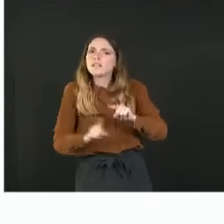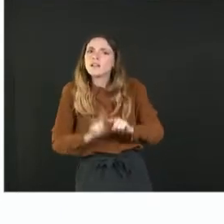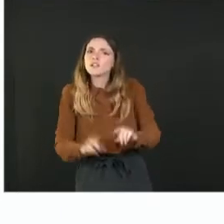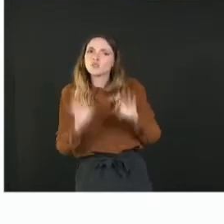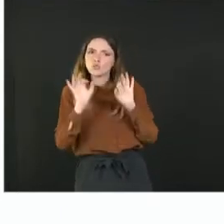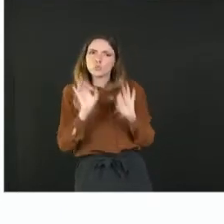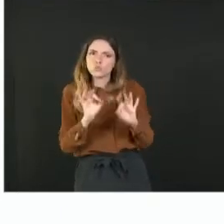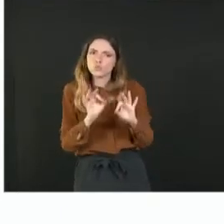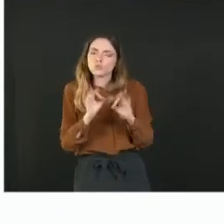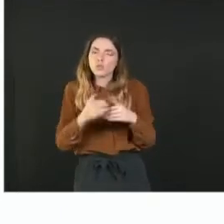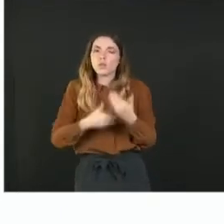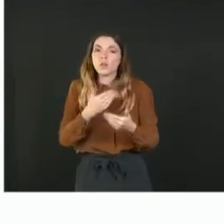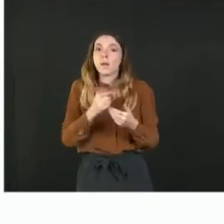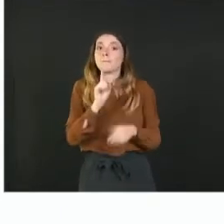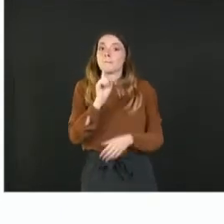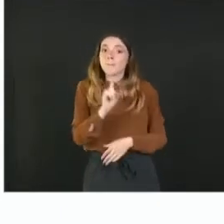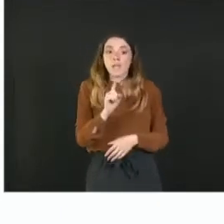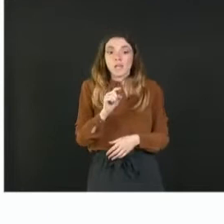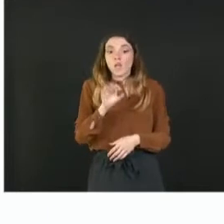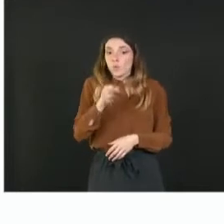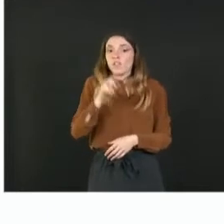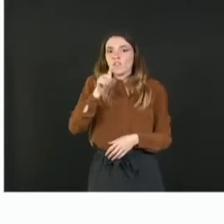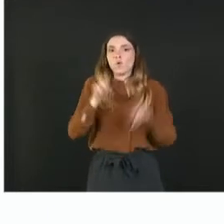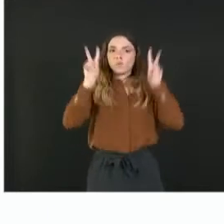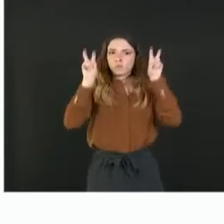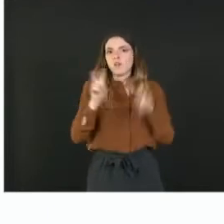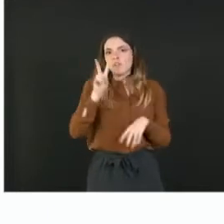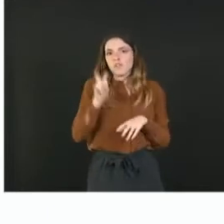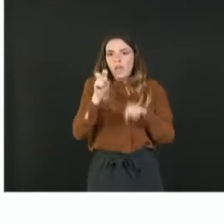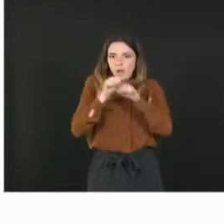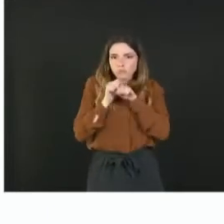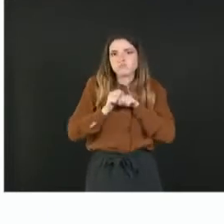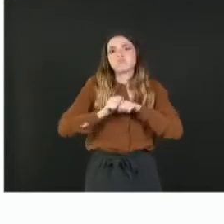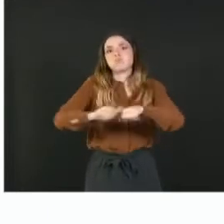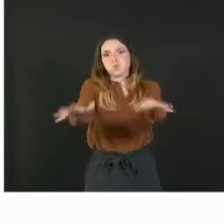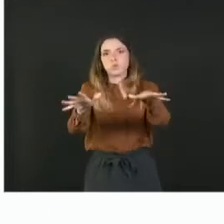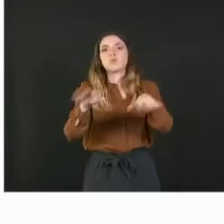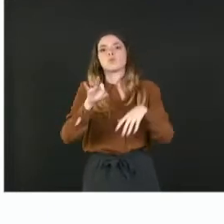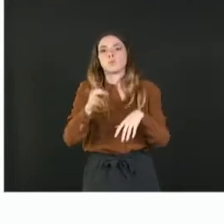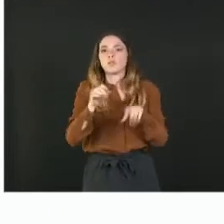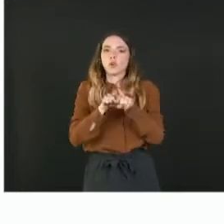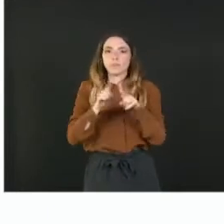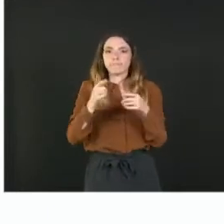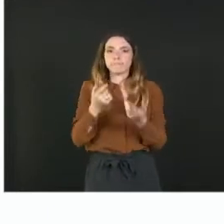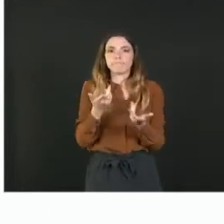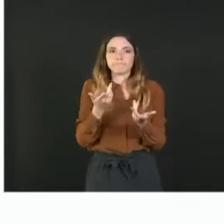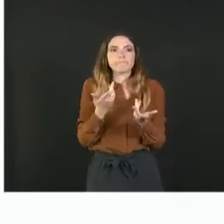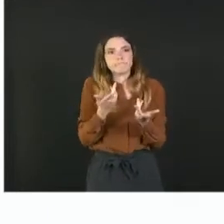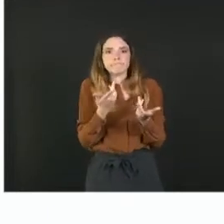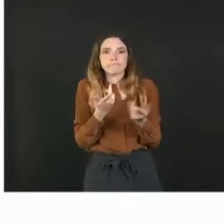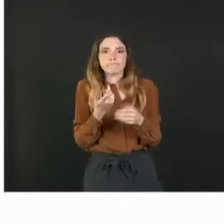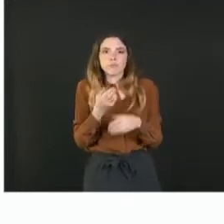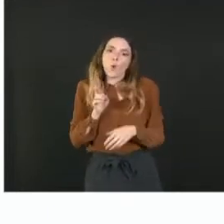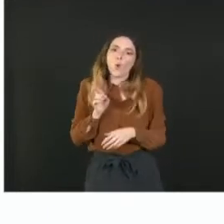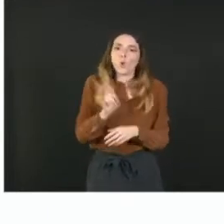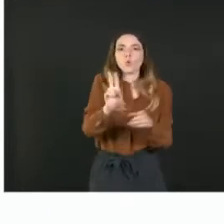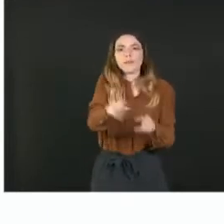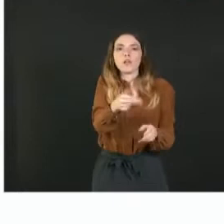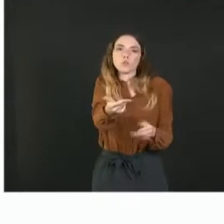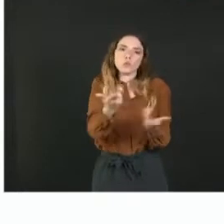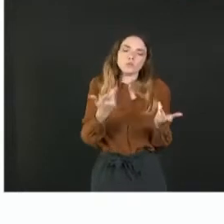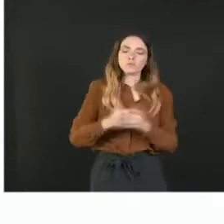le verdissement par rapport à une vraie démarche d'écologie urbaine qui rend ses services. On y reviendra à coup sûr. Laure